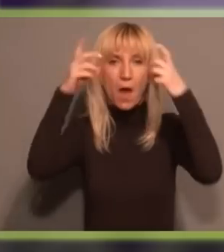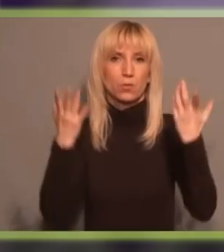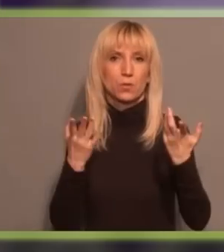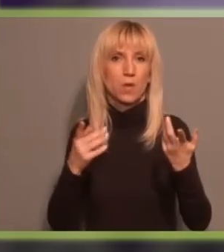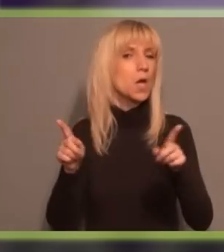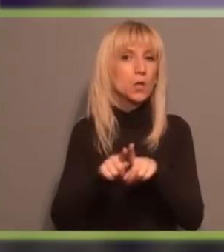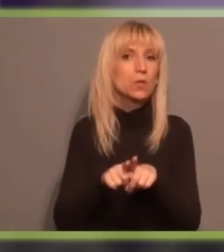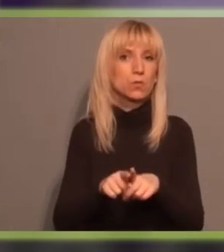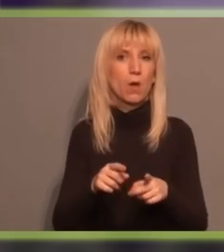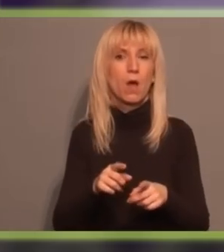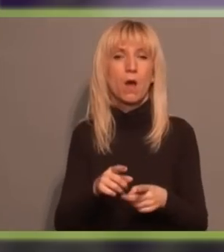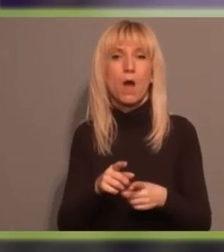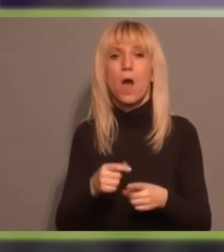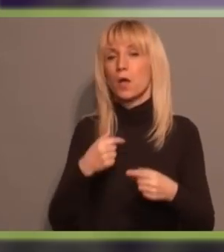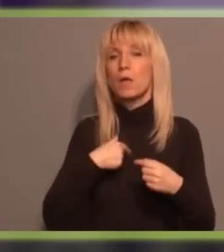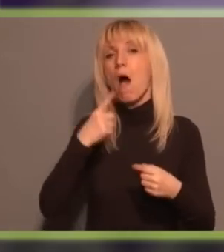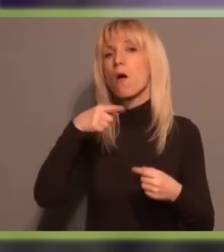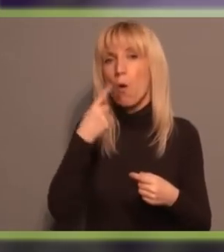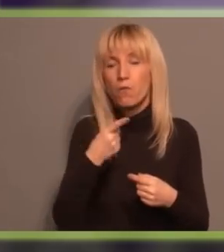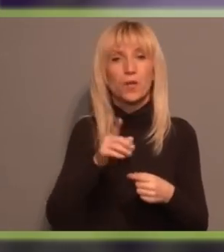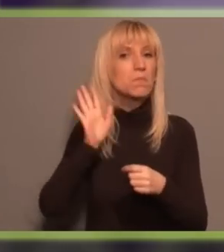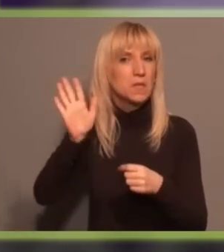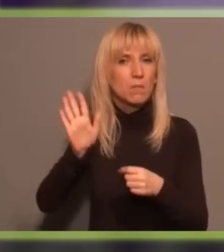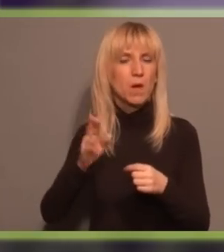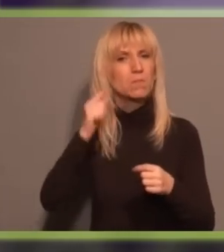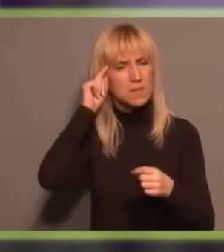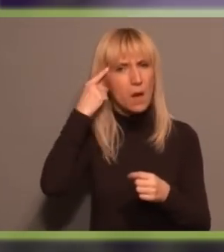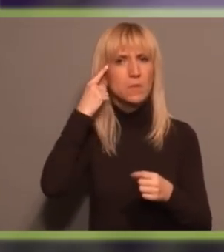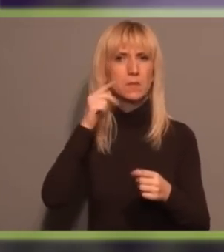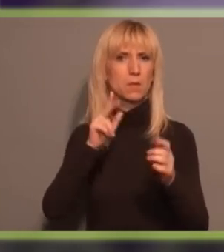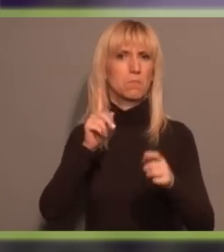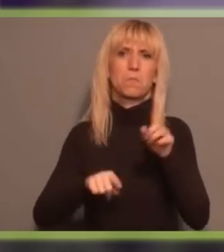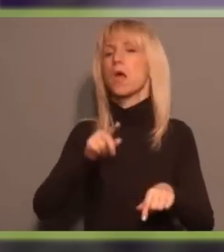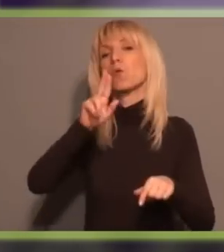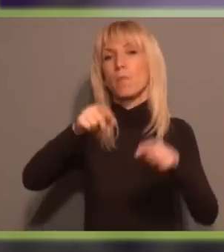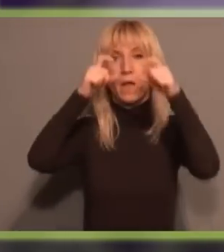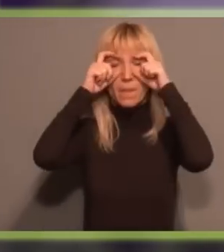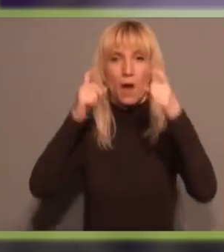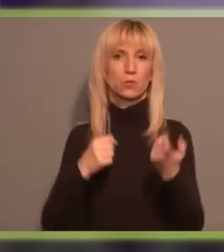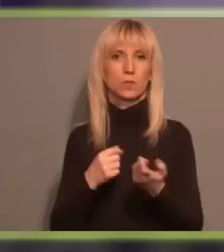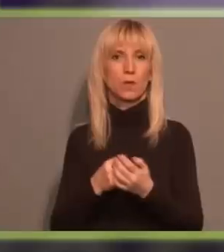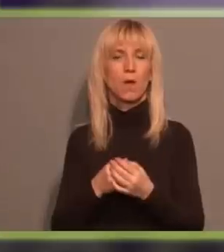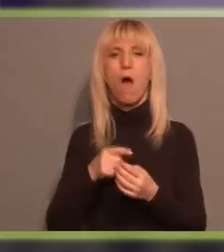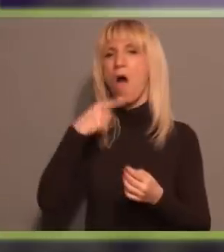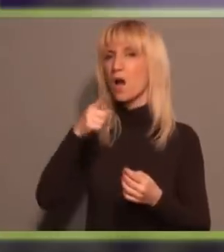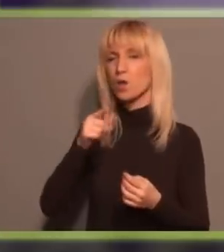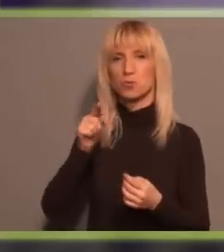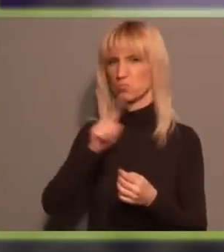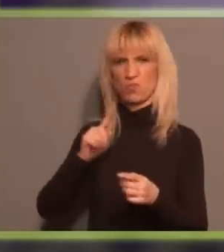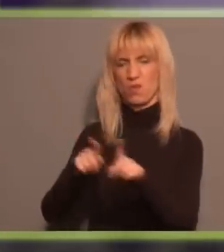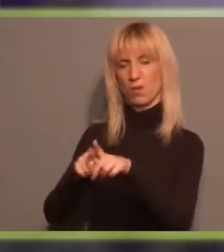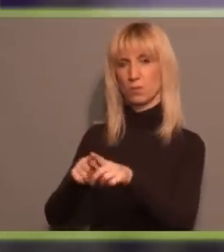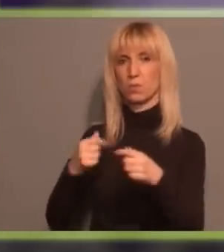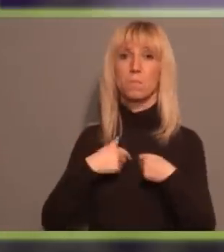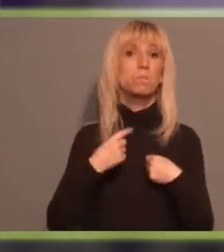to isti princip ga stavim. I uvijek sam ih rekla, zamislite kad neko nosi naočare. Ali kaže, to nije isto, a